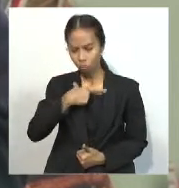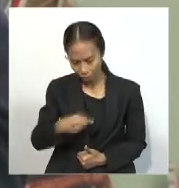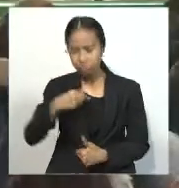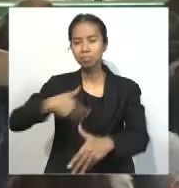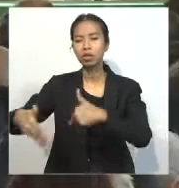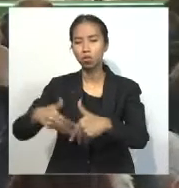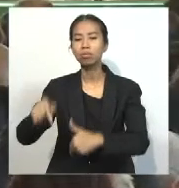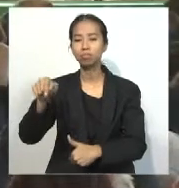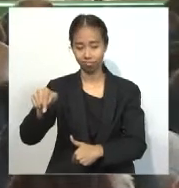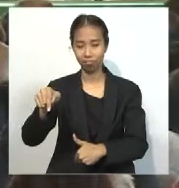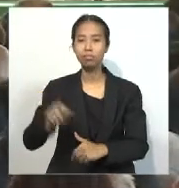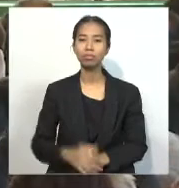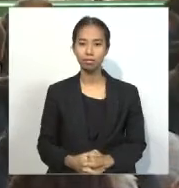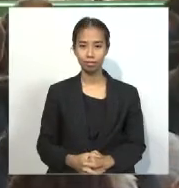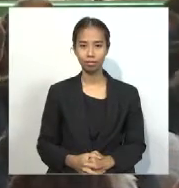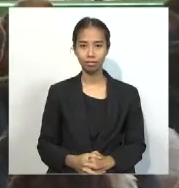นะ